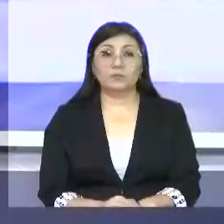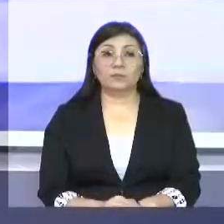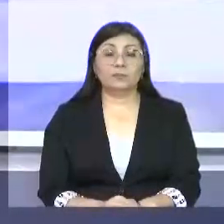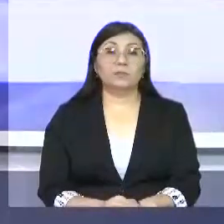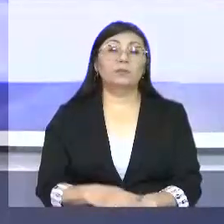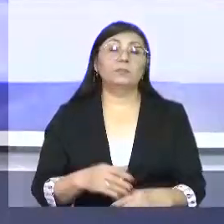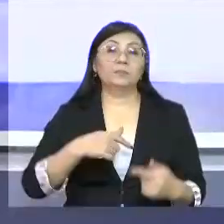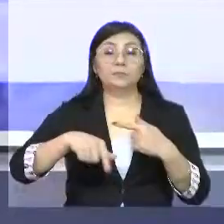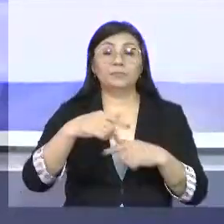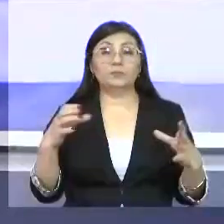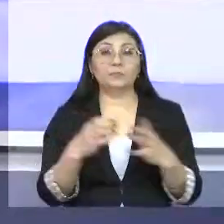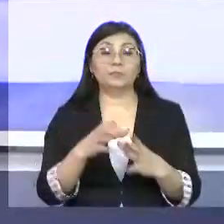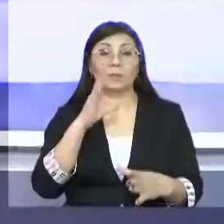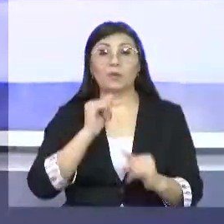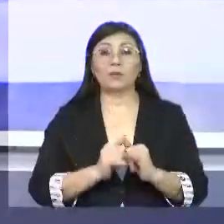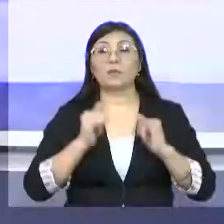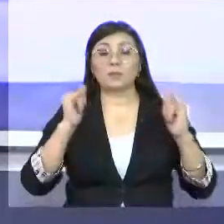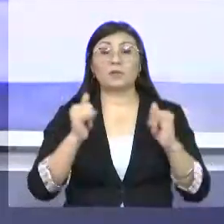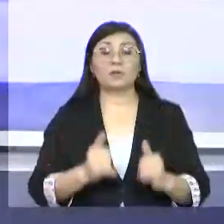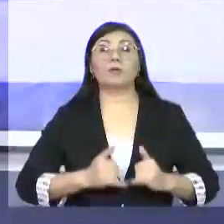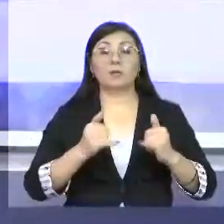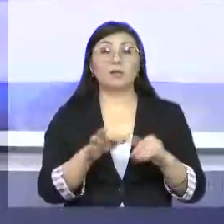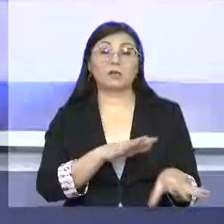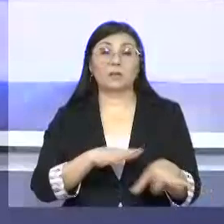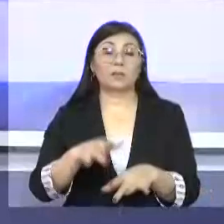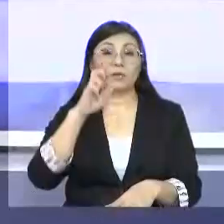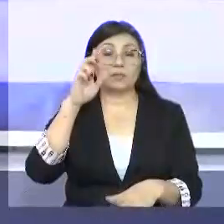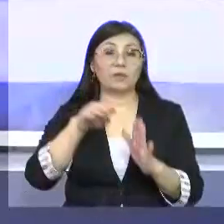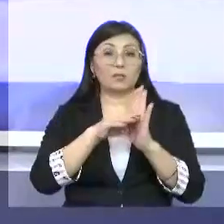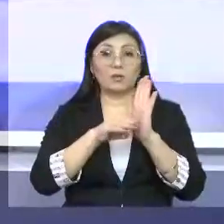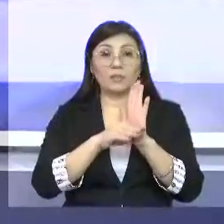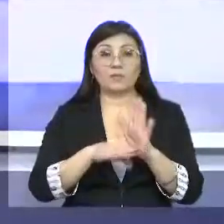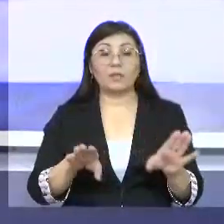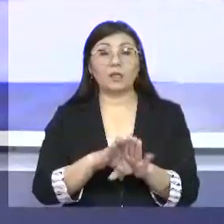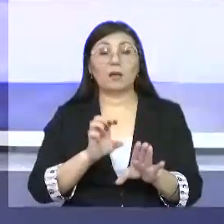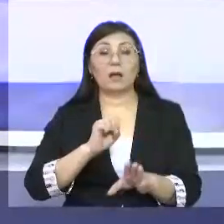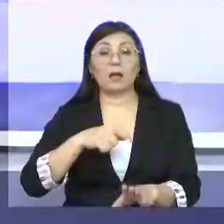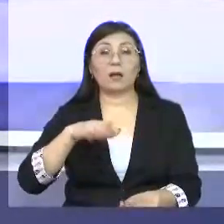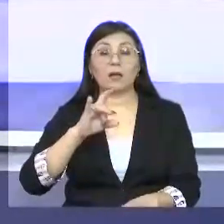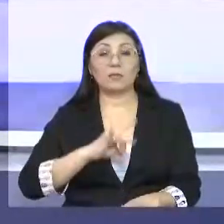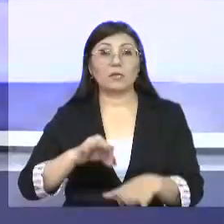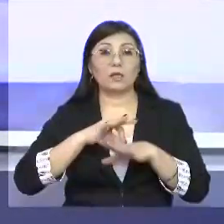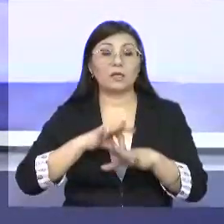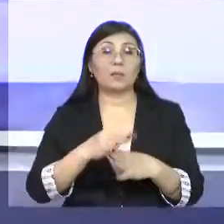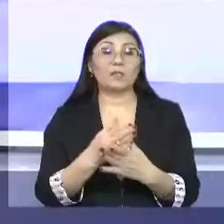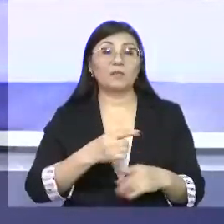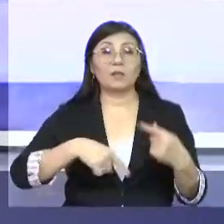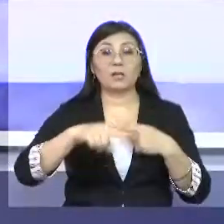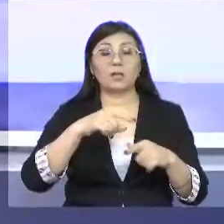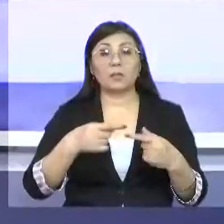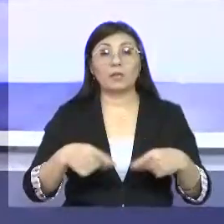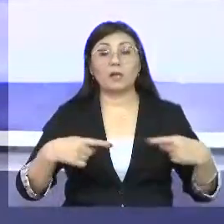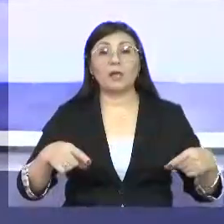Сфера предпринимательства в регионе успешно развивается благодаря действию государственных программ. Так, в Каргалинском районе реализуются бизнес-проекты по